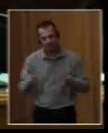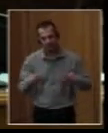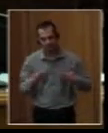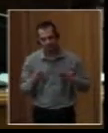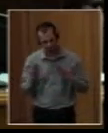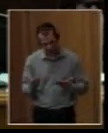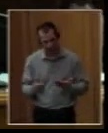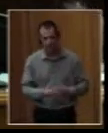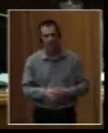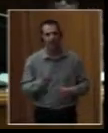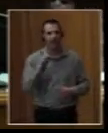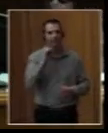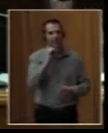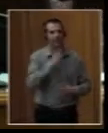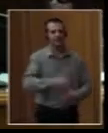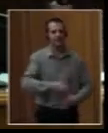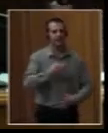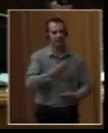Κυρίες και κύριοι,